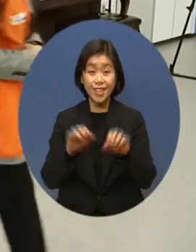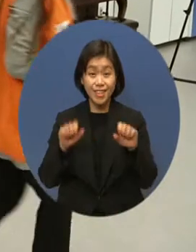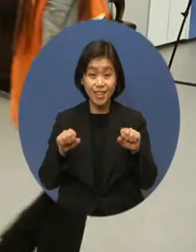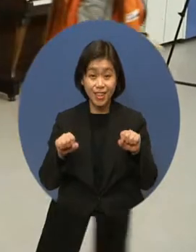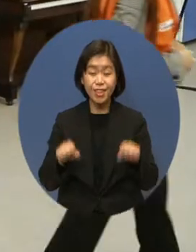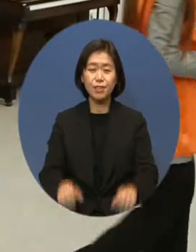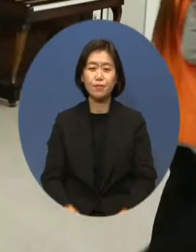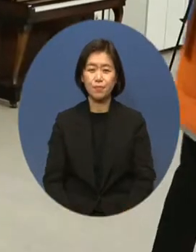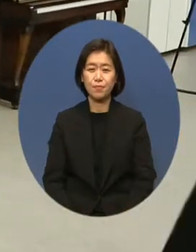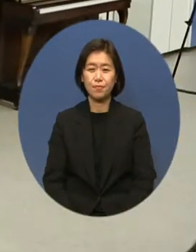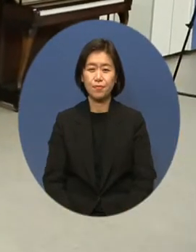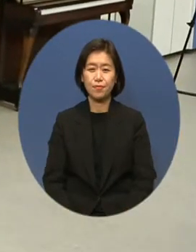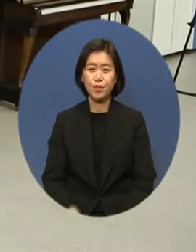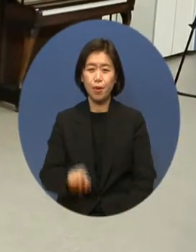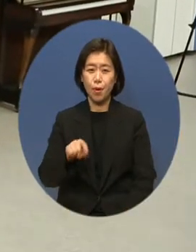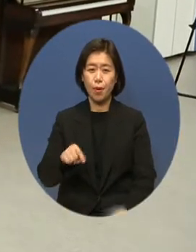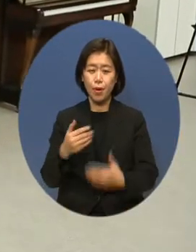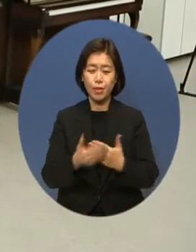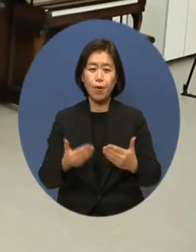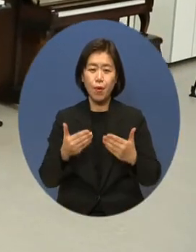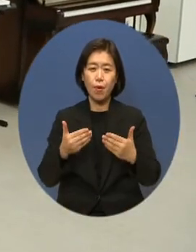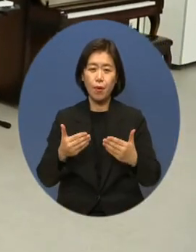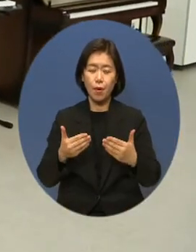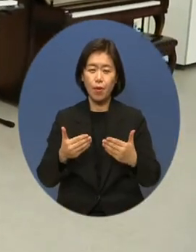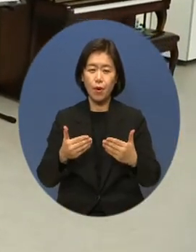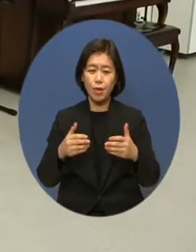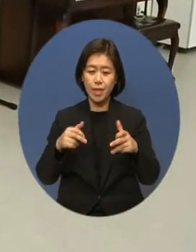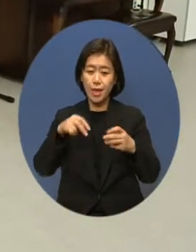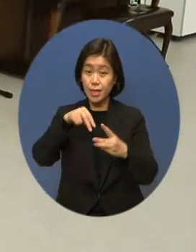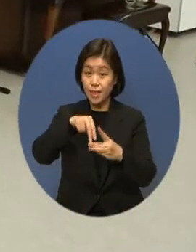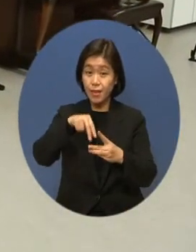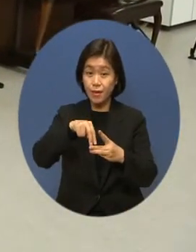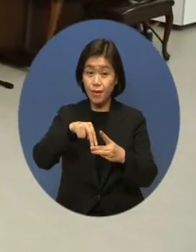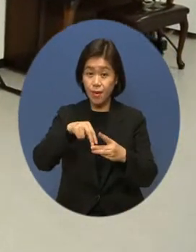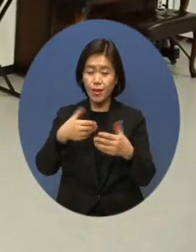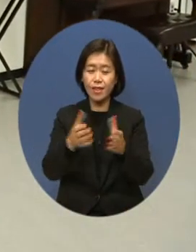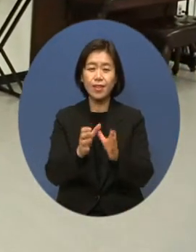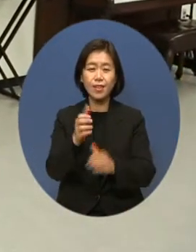안녕하세요. 자원봉사 센터장 박종성입니다. 인사드릴게요.